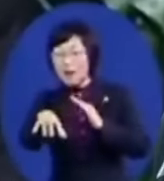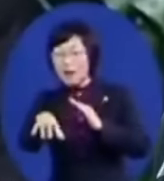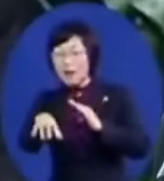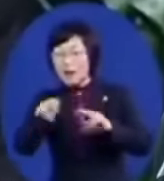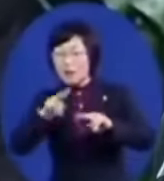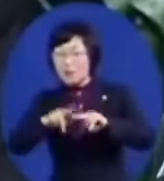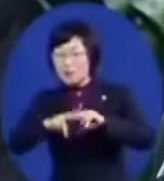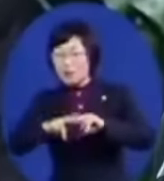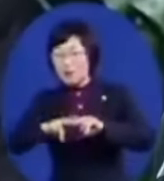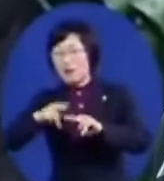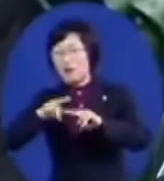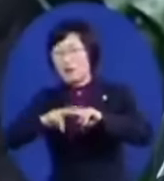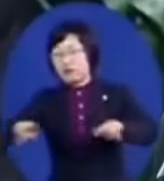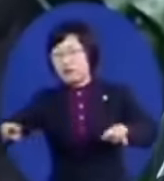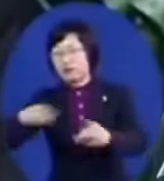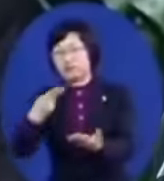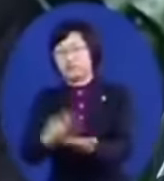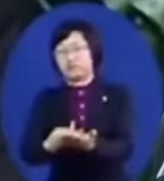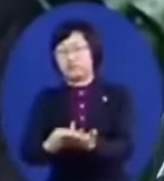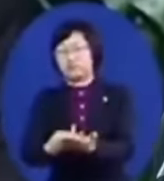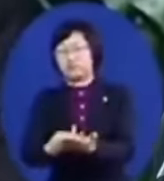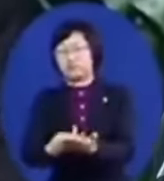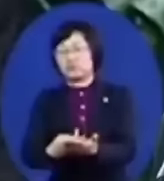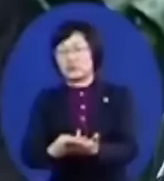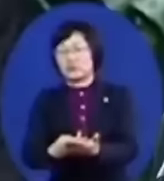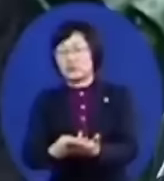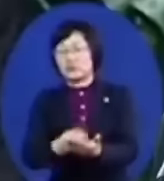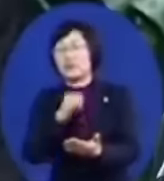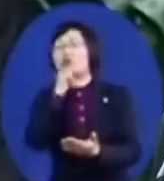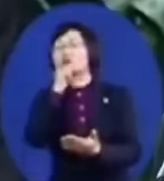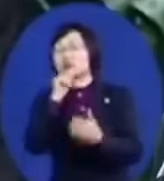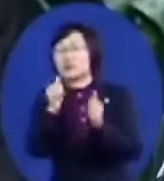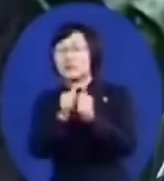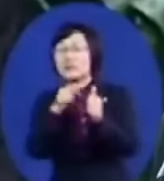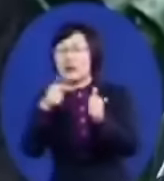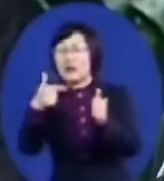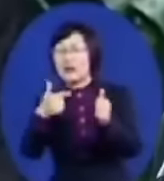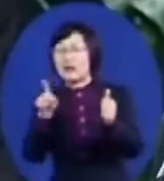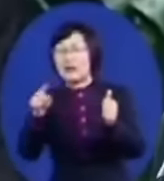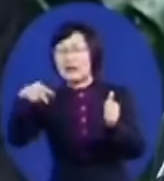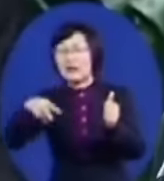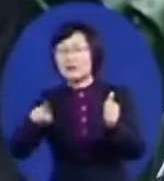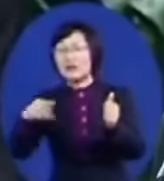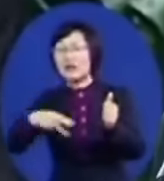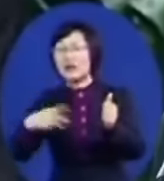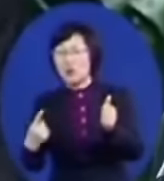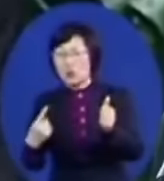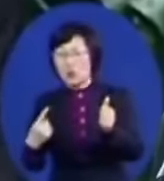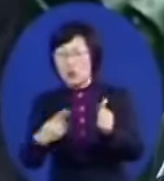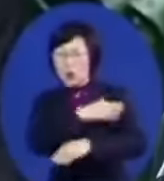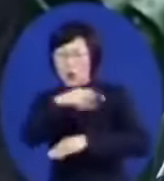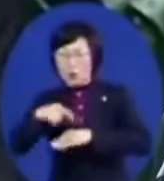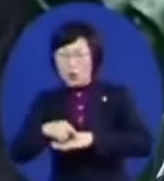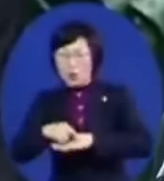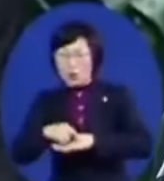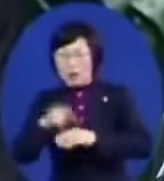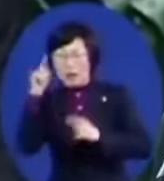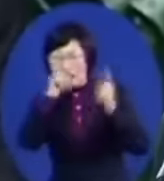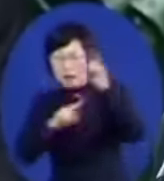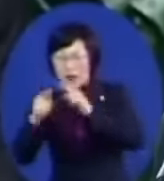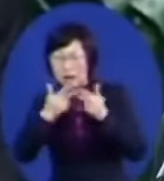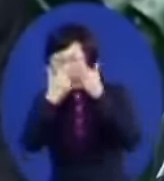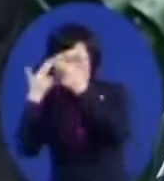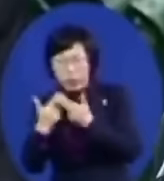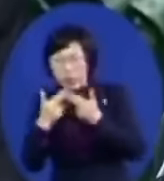누워있는 거지가 바로 나사로 아닙니까? 온몸에 헌데가 나서 개들이 와서 함께 잠을 자고 헌데를